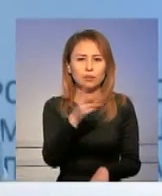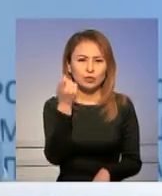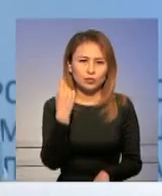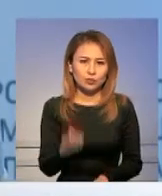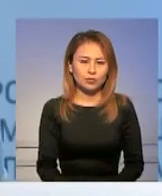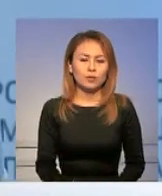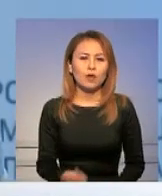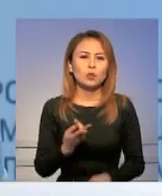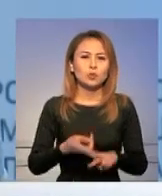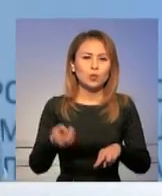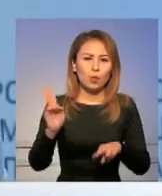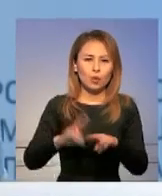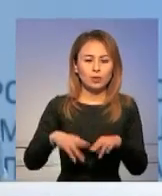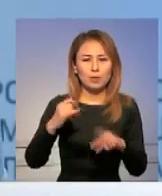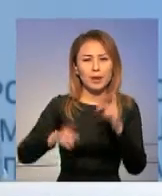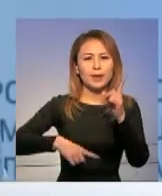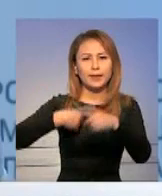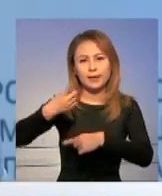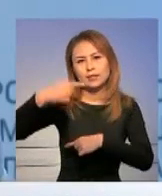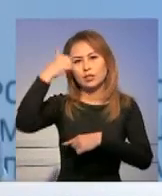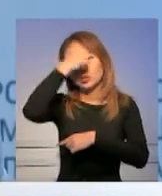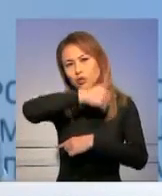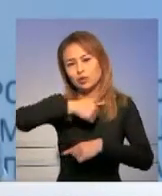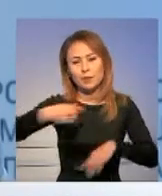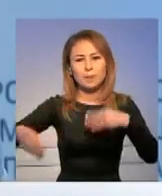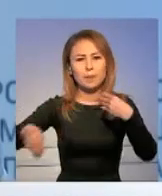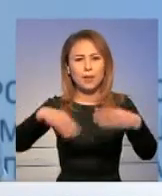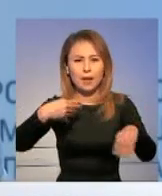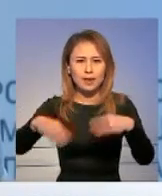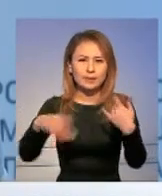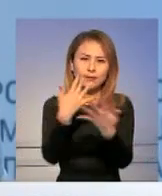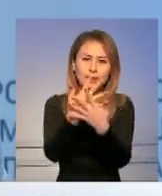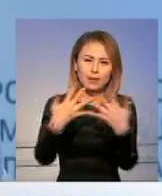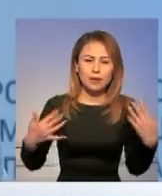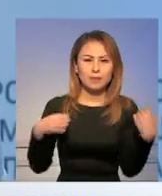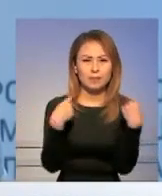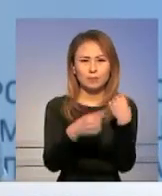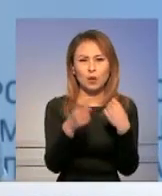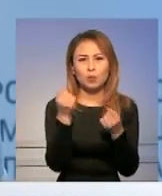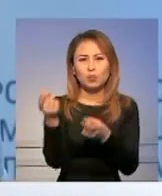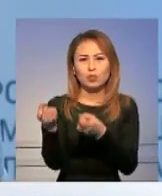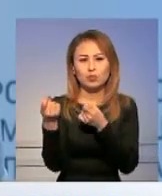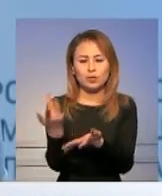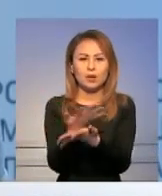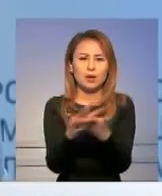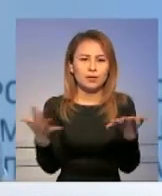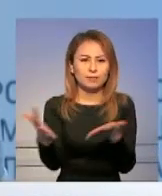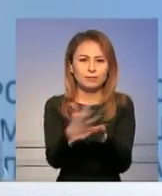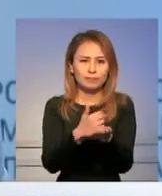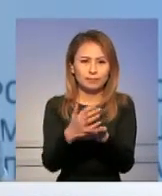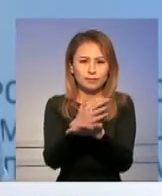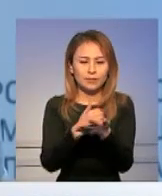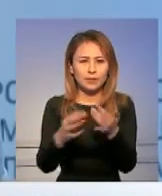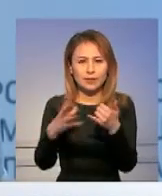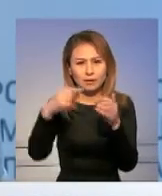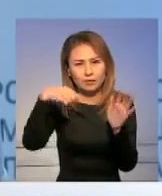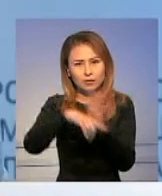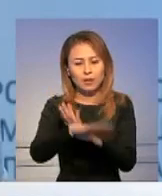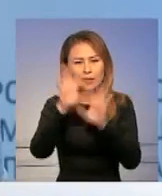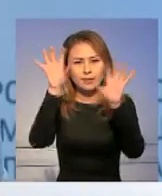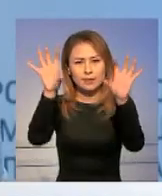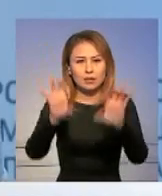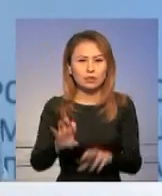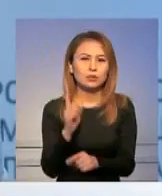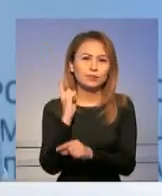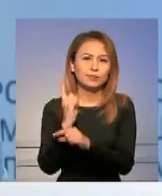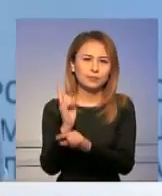шығып тұр. Сондықтан келесі жылдан бастап пластик, полиэтилен сынды материалдар мен қалың қатырма қағаздарды жер астына көмуге заң жүзінде